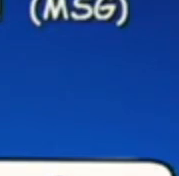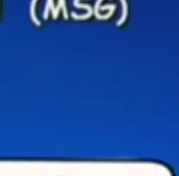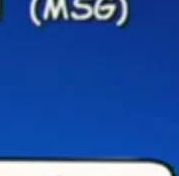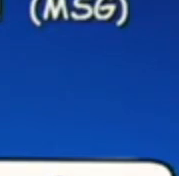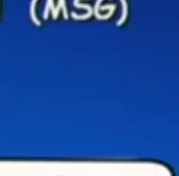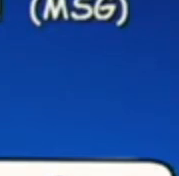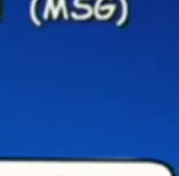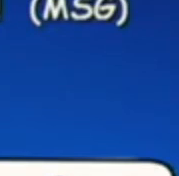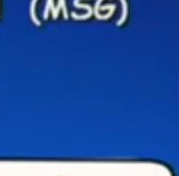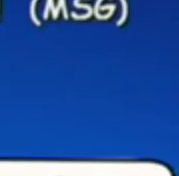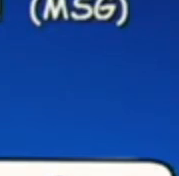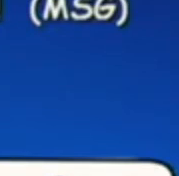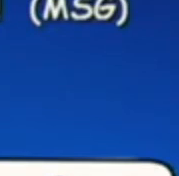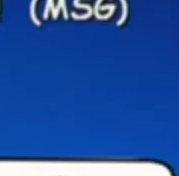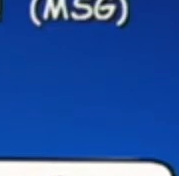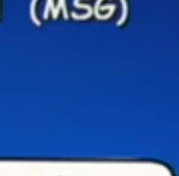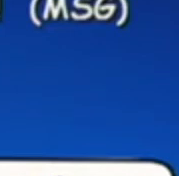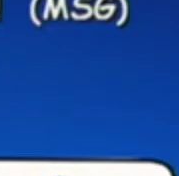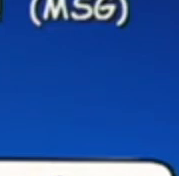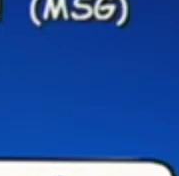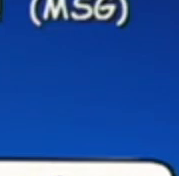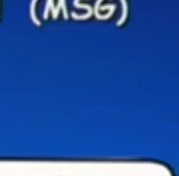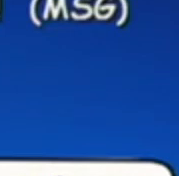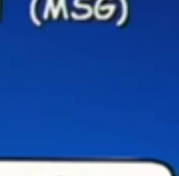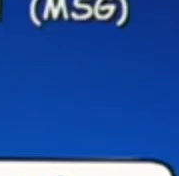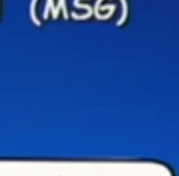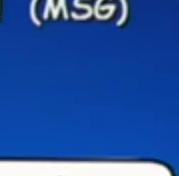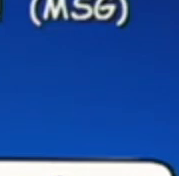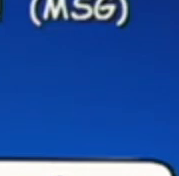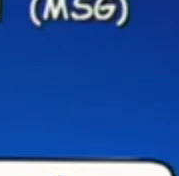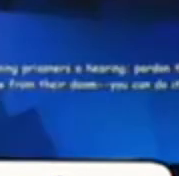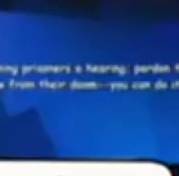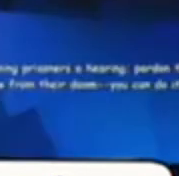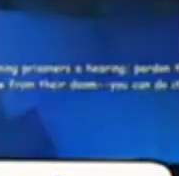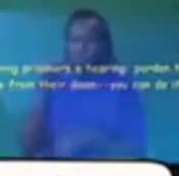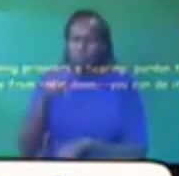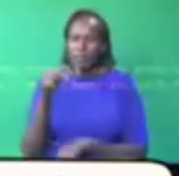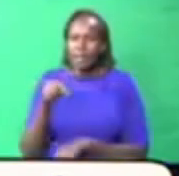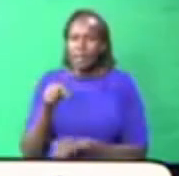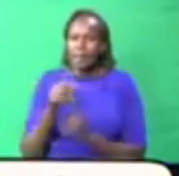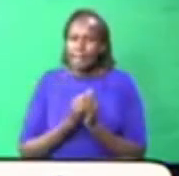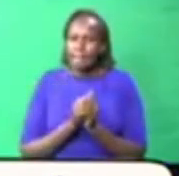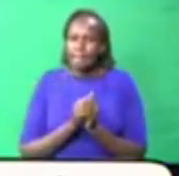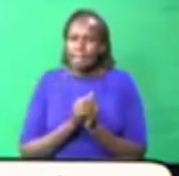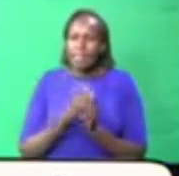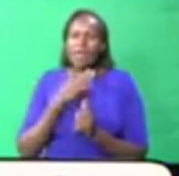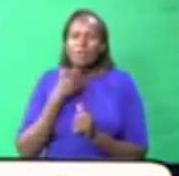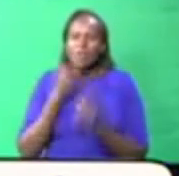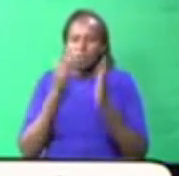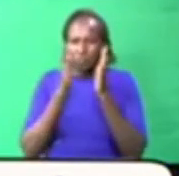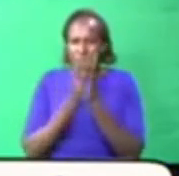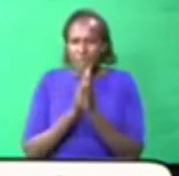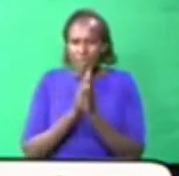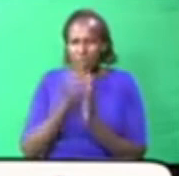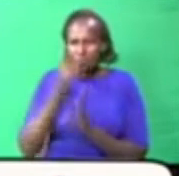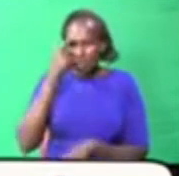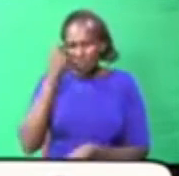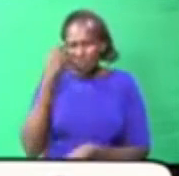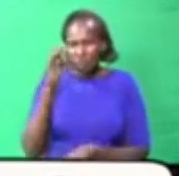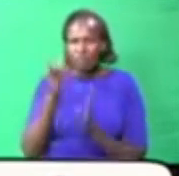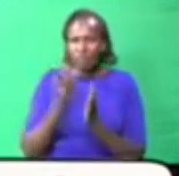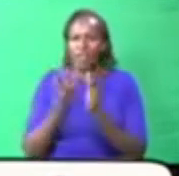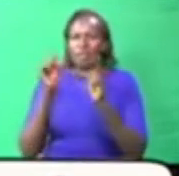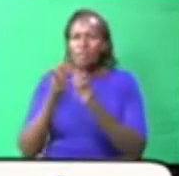Nataka tuweze kuomba. Ninapoenda kumaliza dhuhuri ya leo. Nataka tuombe kwa sababu ya hilo neno. Na